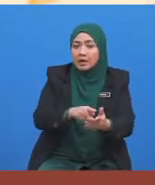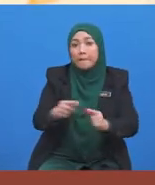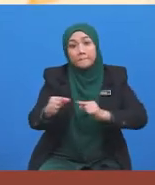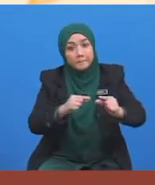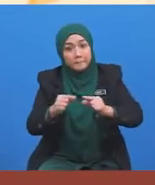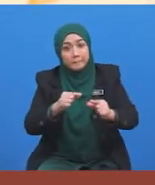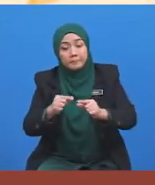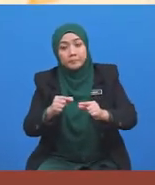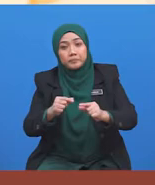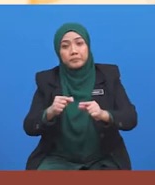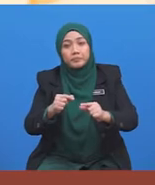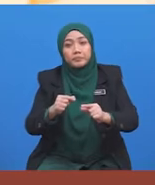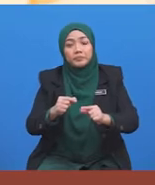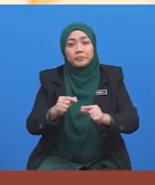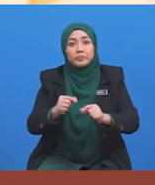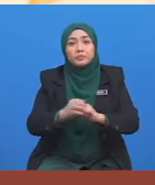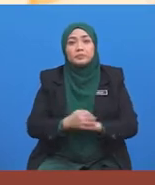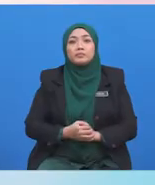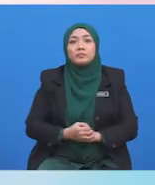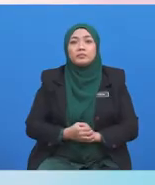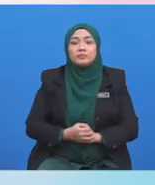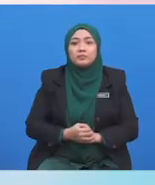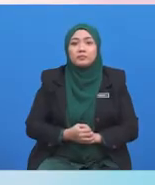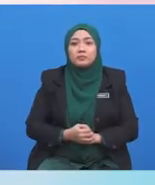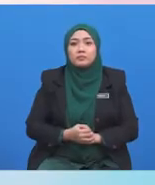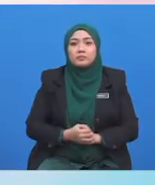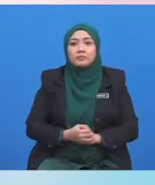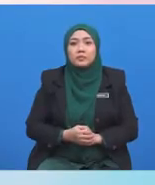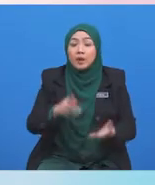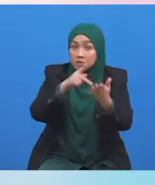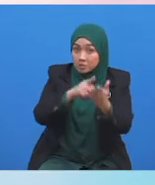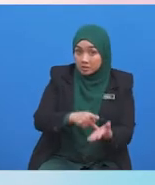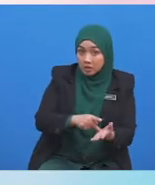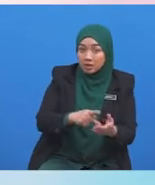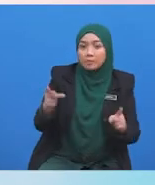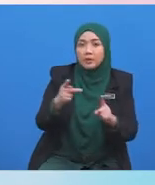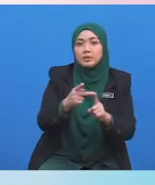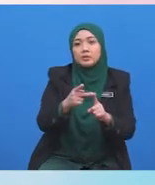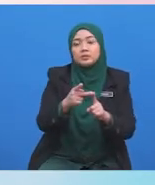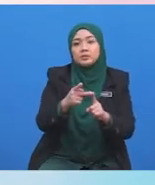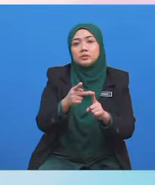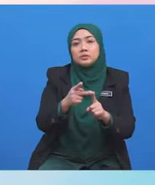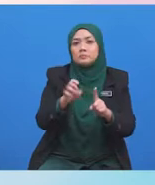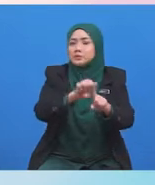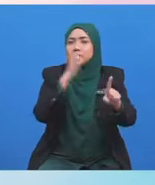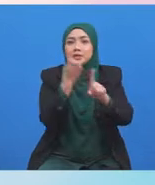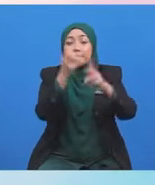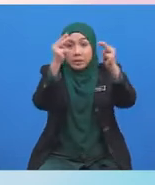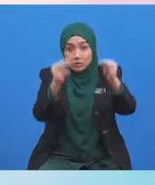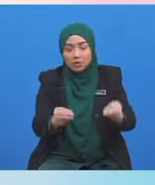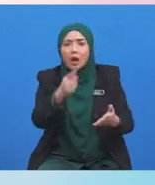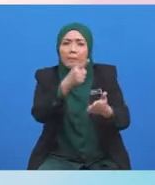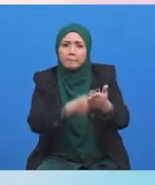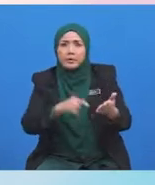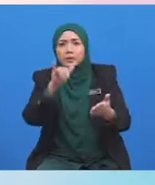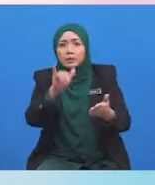manusia adalah berbeza. Jangan keliru ya pelajar. Kesan terhadap persekitaran manusia adalah